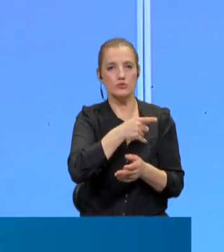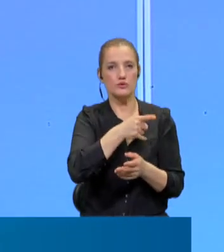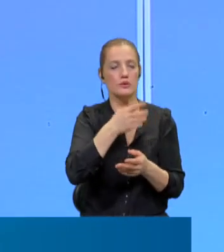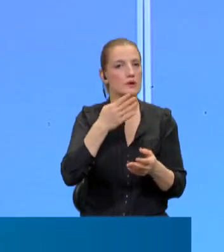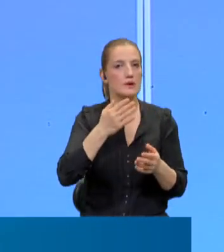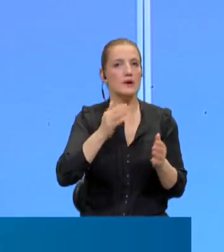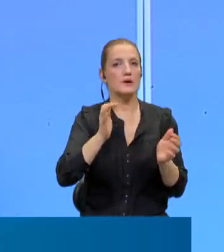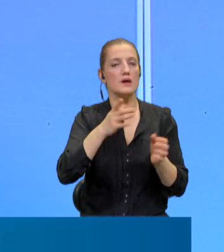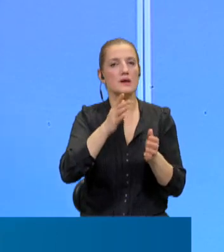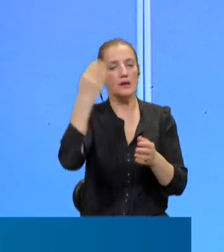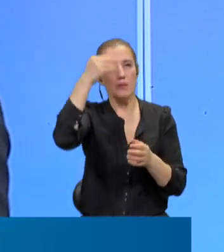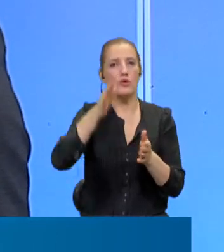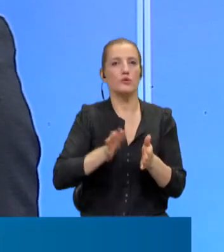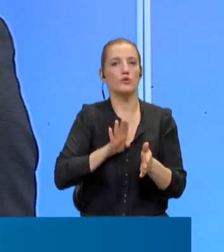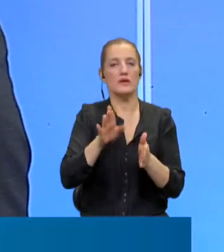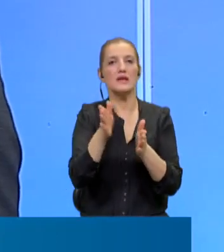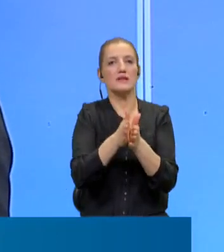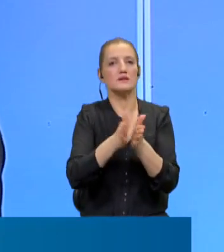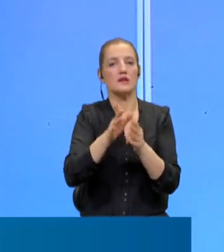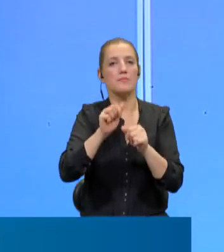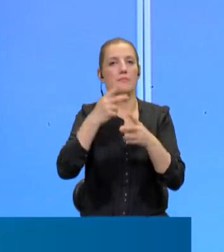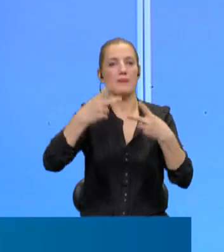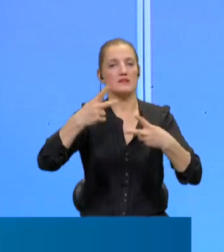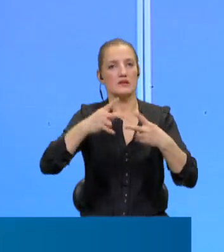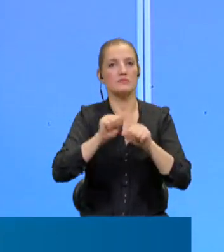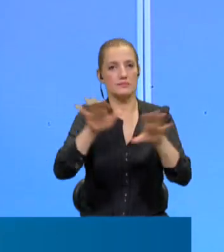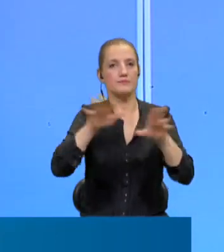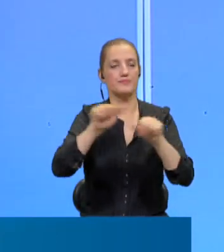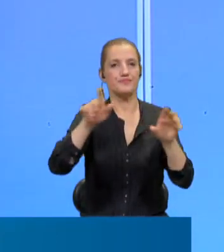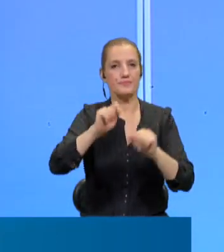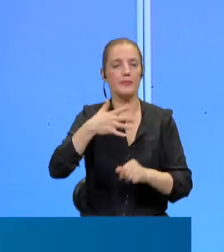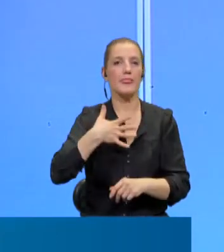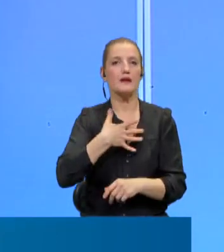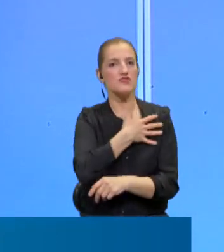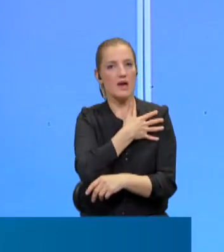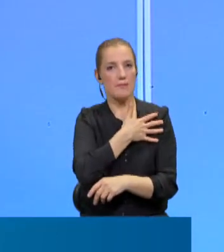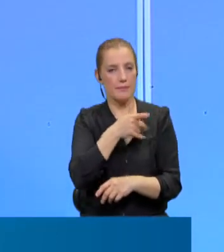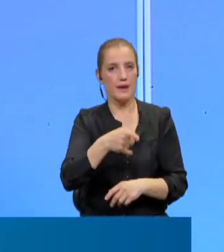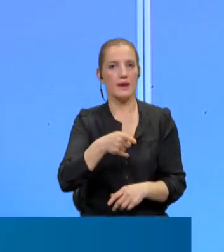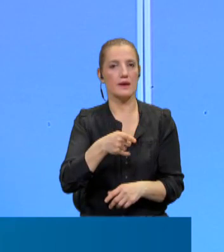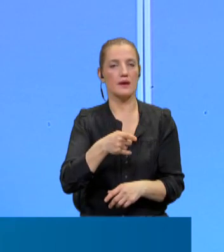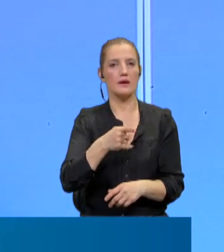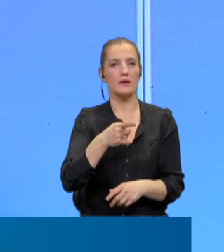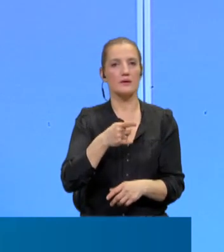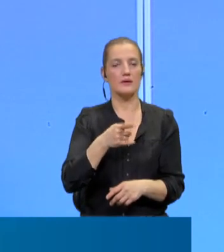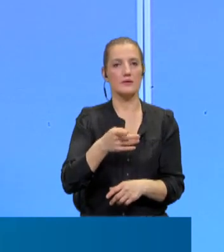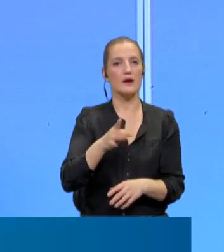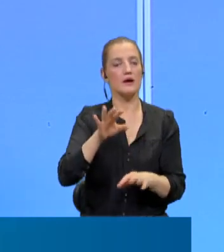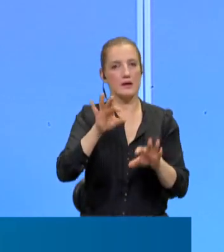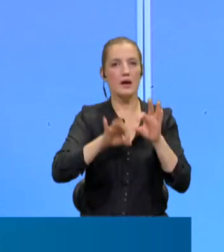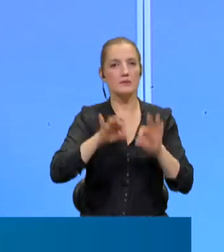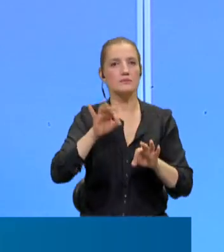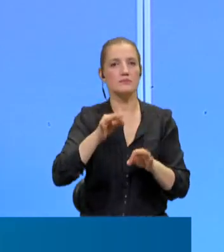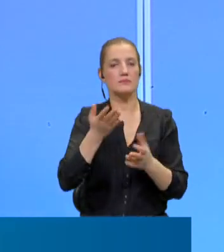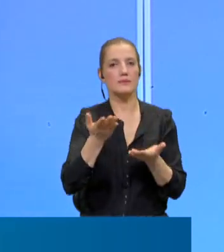duruyorlar yanındayız diye mesajlar yayınladılar E şimdi Yani hem CHP tabanında konsolidasyona